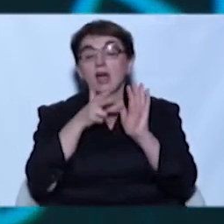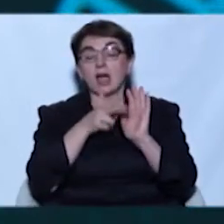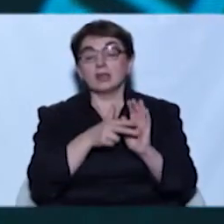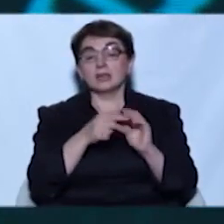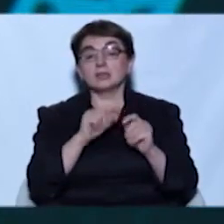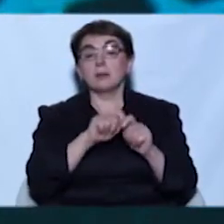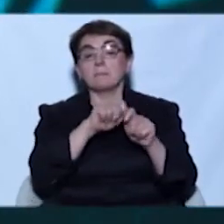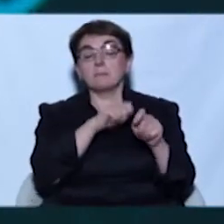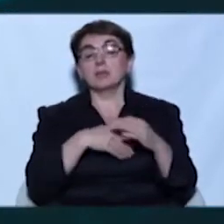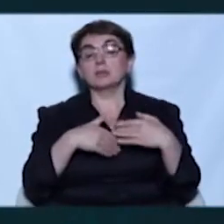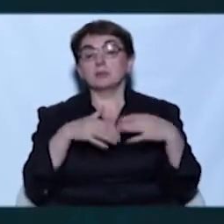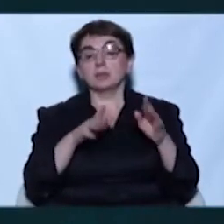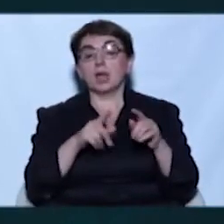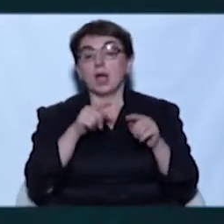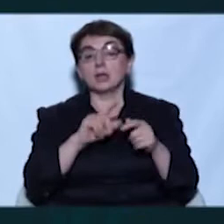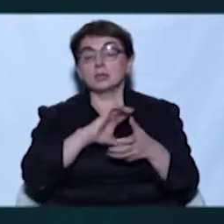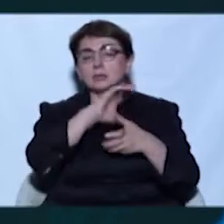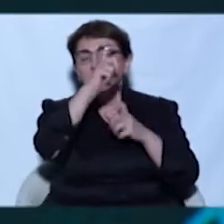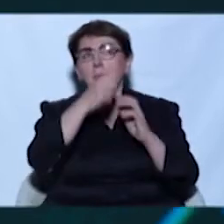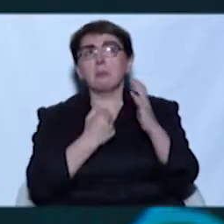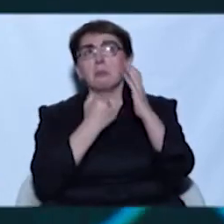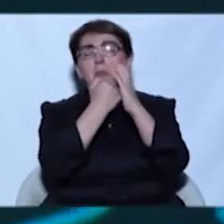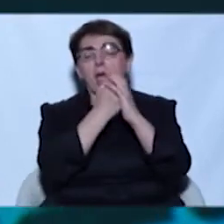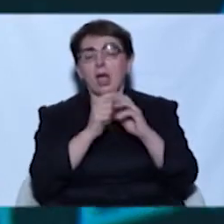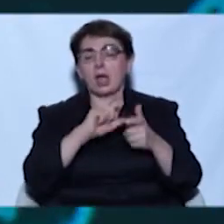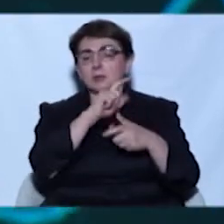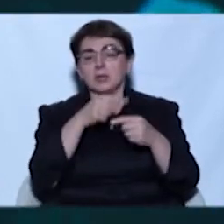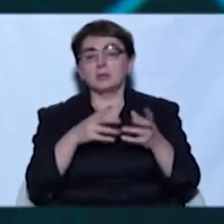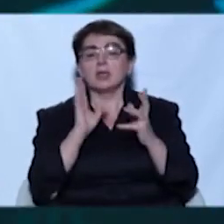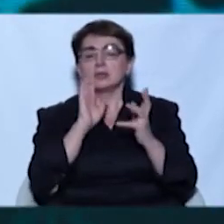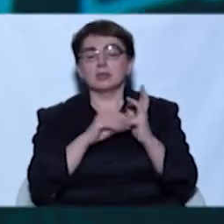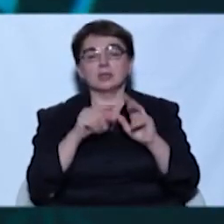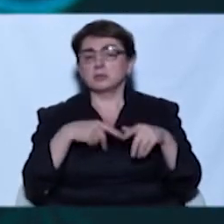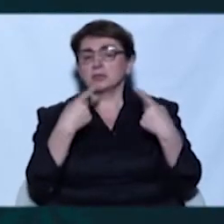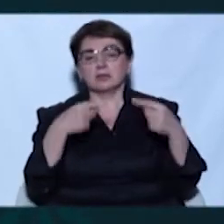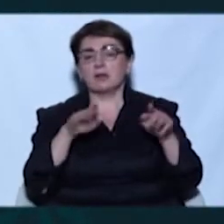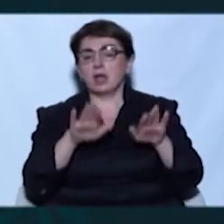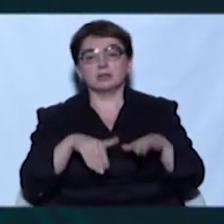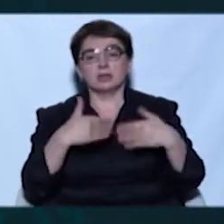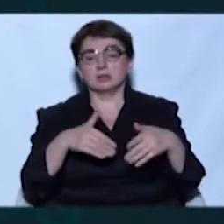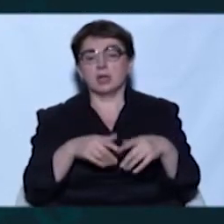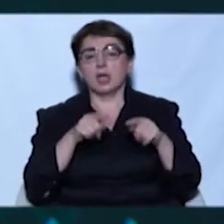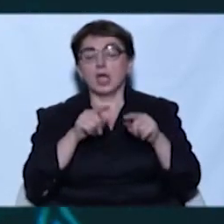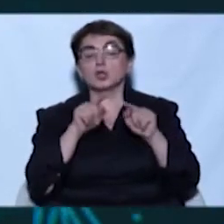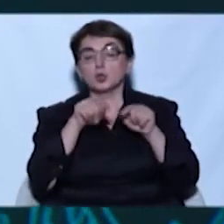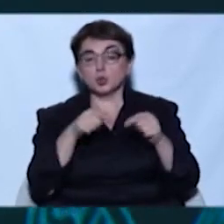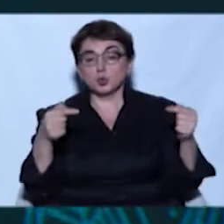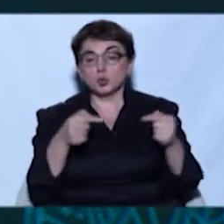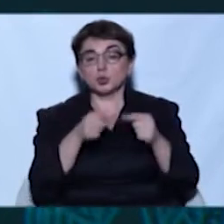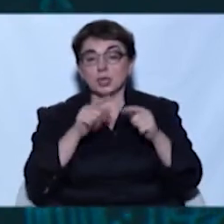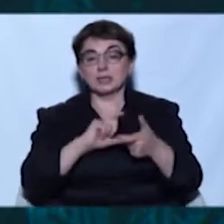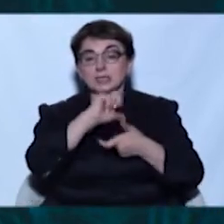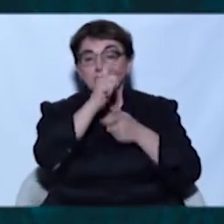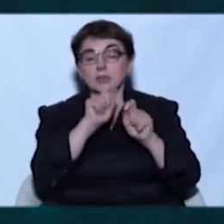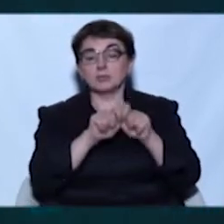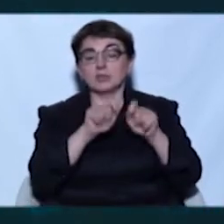მთები დედამიწაზე არსადარა გვაქვს. Და თქვენ წარმოიდგინეთ, რომ ეს მთები წარმოიქმნა სწორედ აი ამ